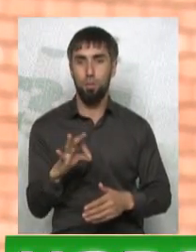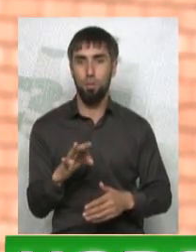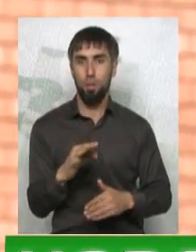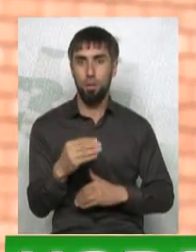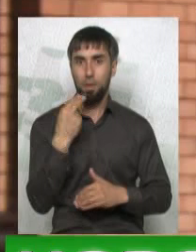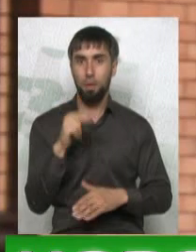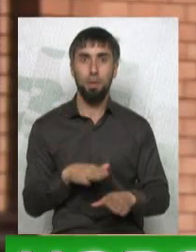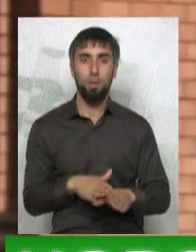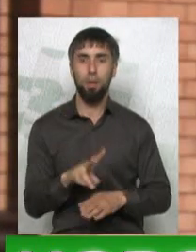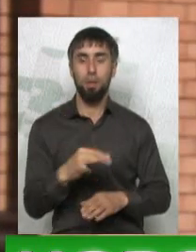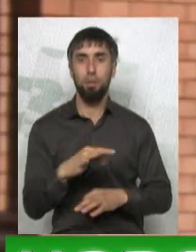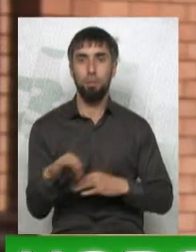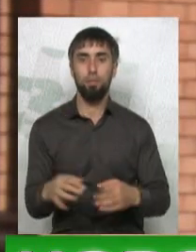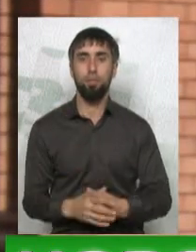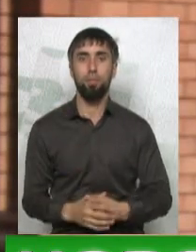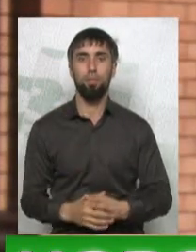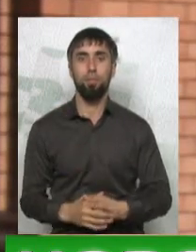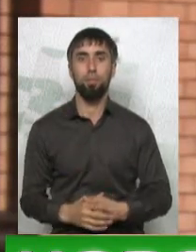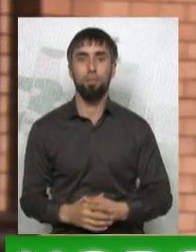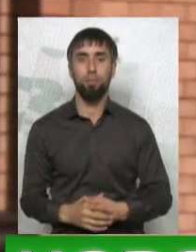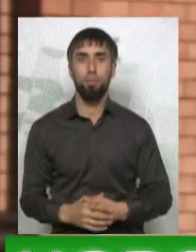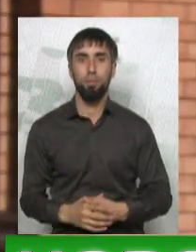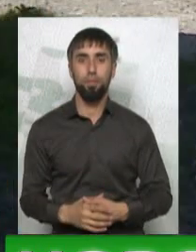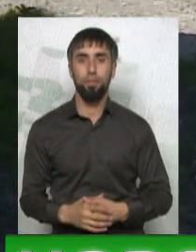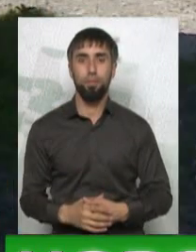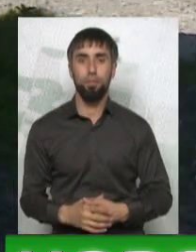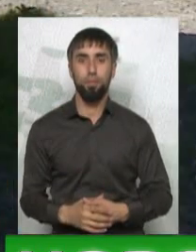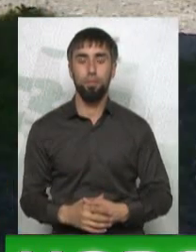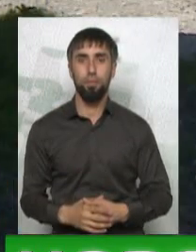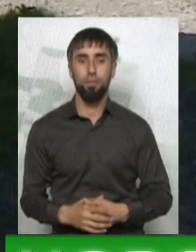качеству исполнения нацпроекта. Рина Сычёва, Абдулла Халухоев, Новости 24.